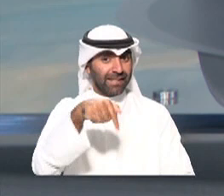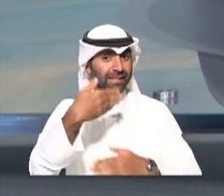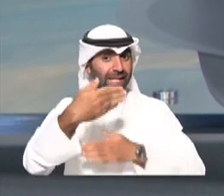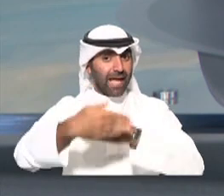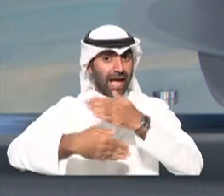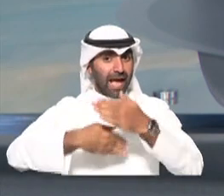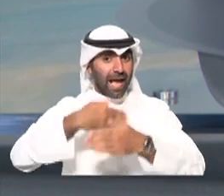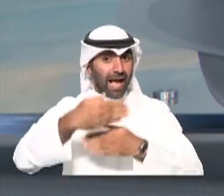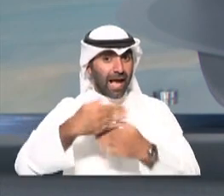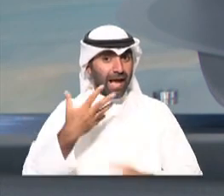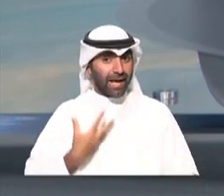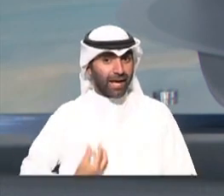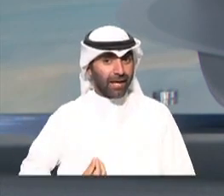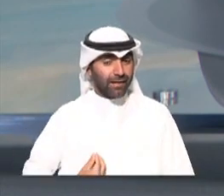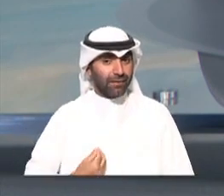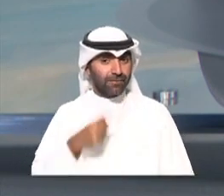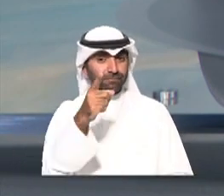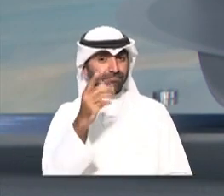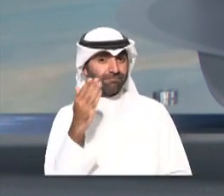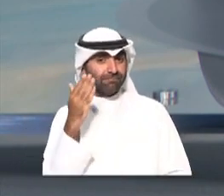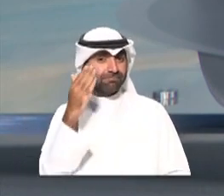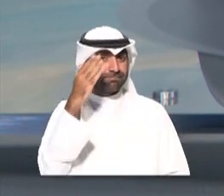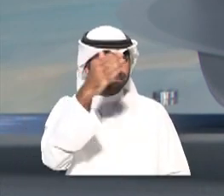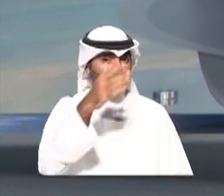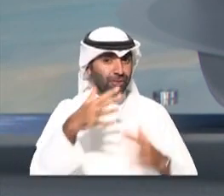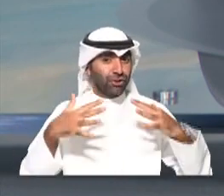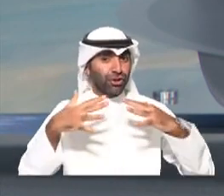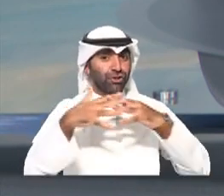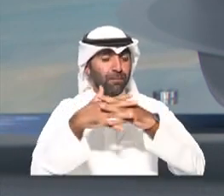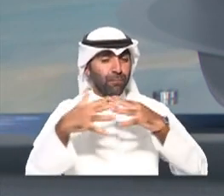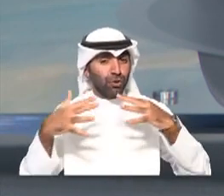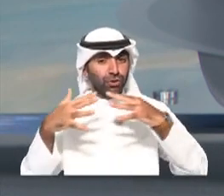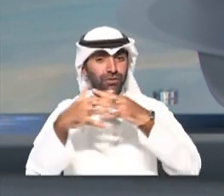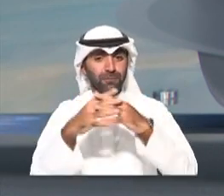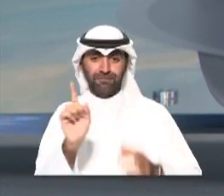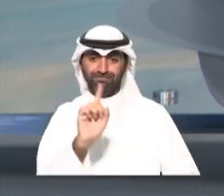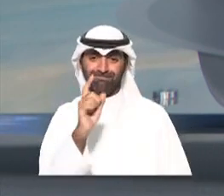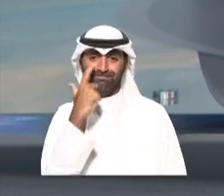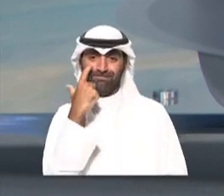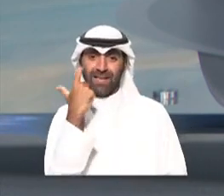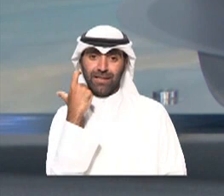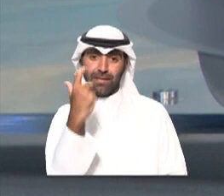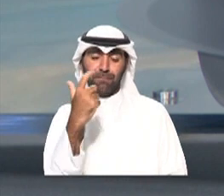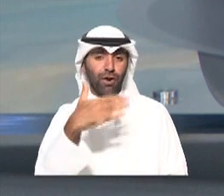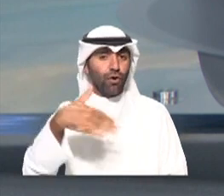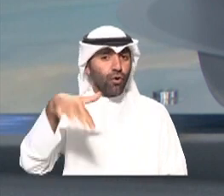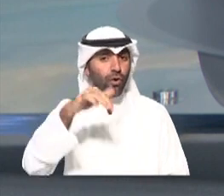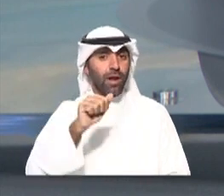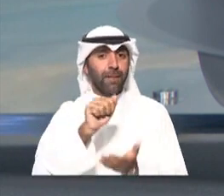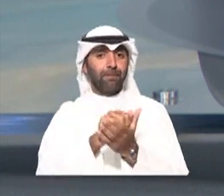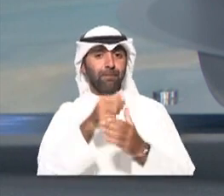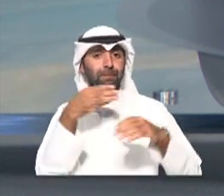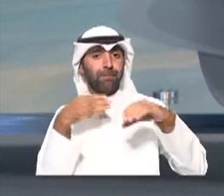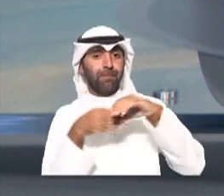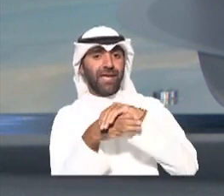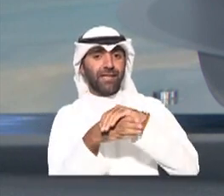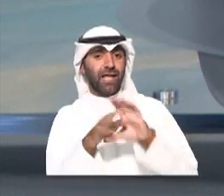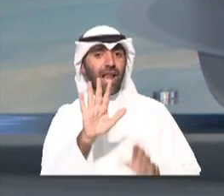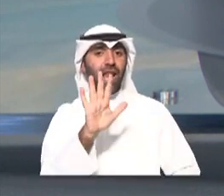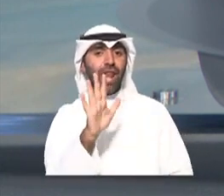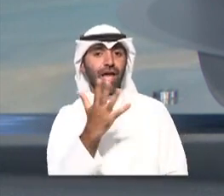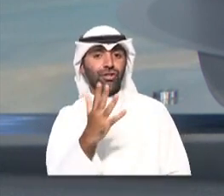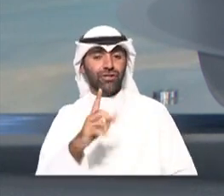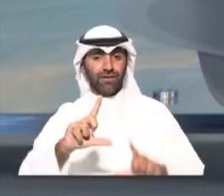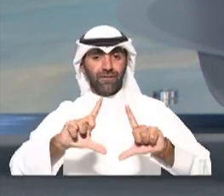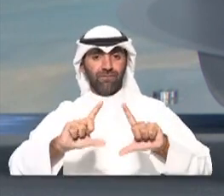إلى المستشفيات. نعم صباح، ومع استمرار انتشار السلالات الجديدة من فيروس كوفيد-19 أوصى عدد من المختصين